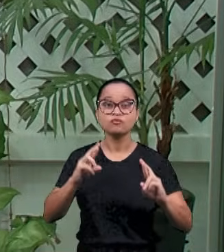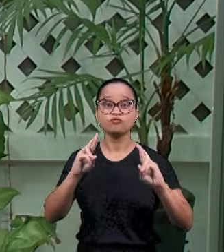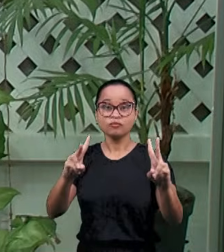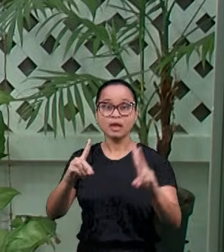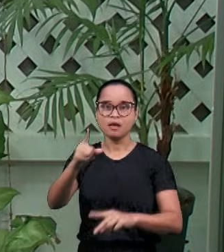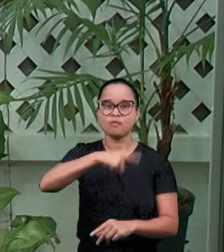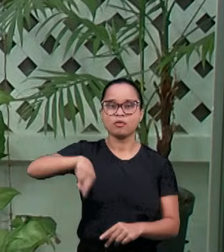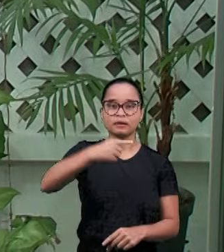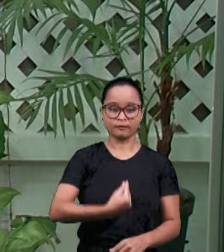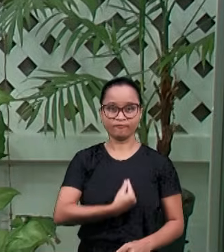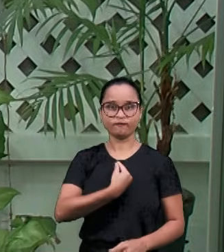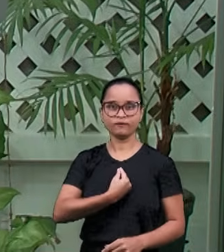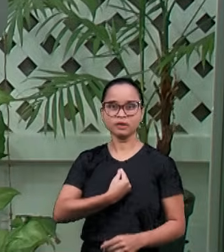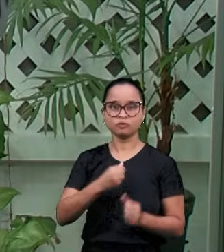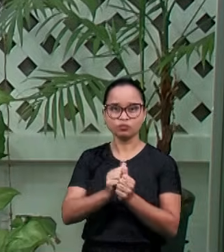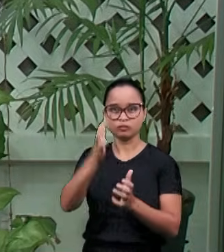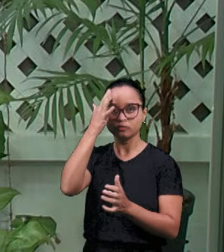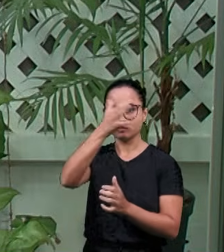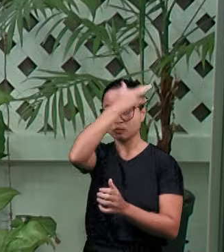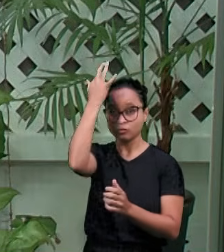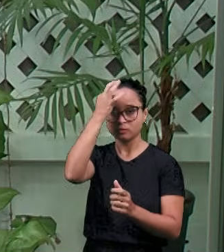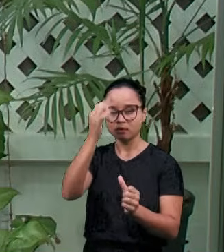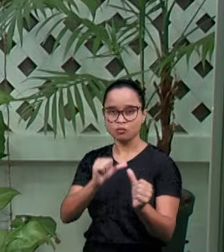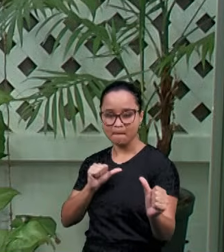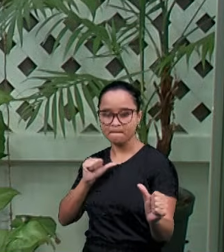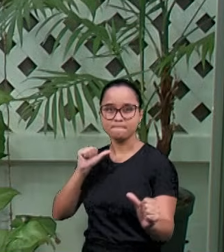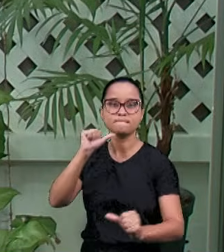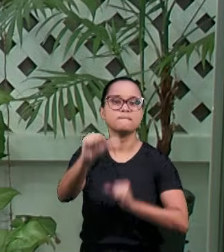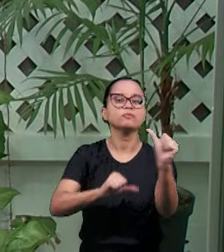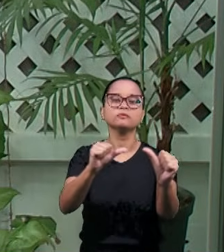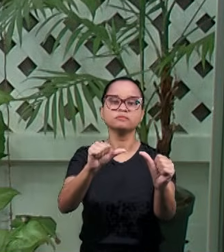Et notre vie spirituelle a changé complètement.